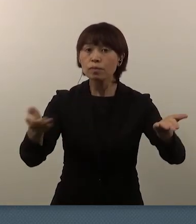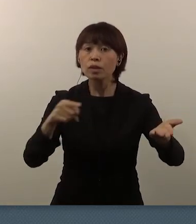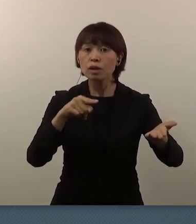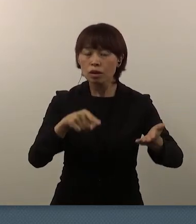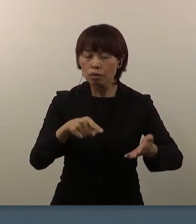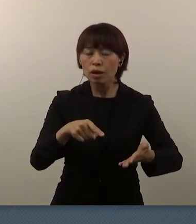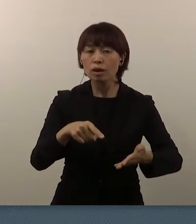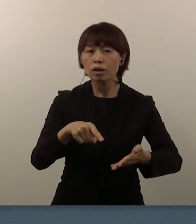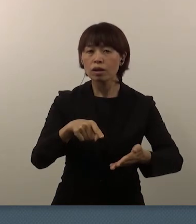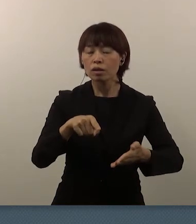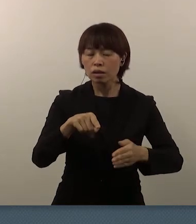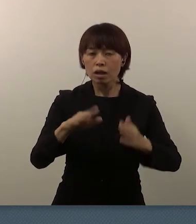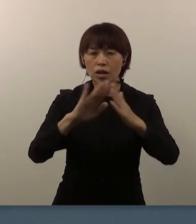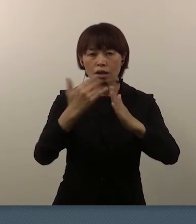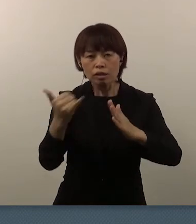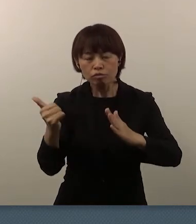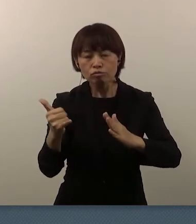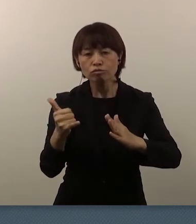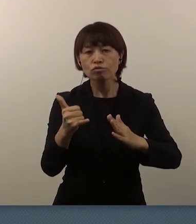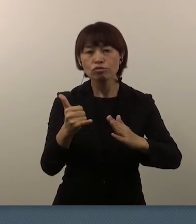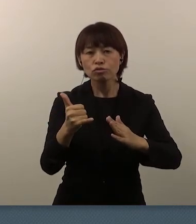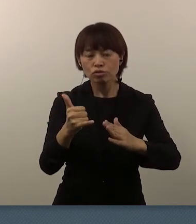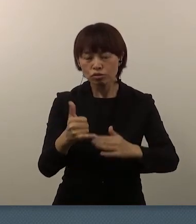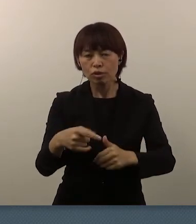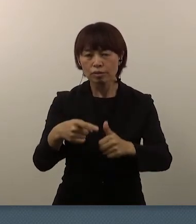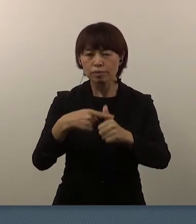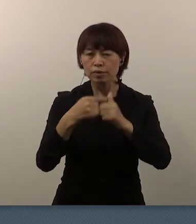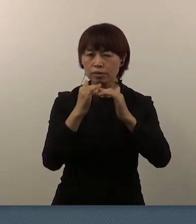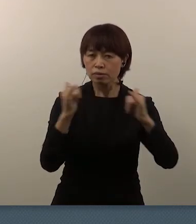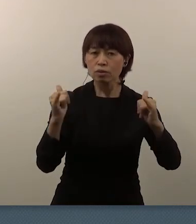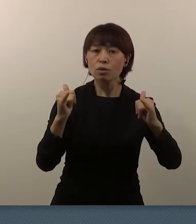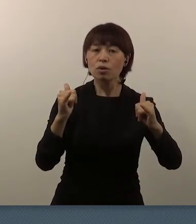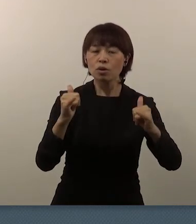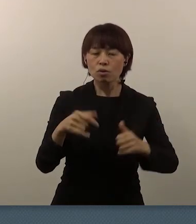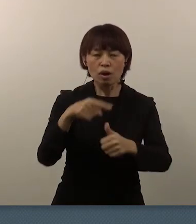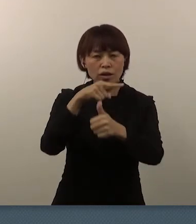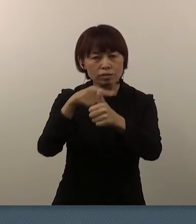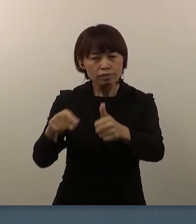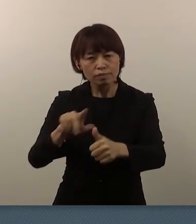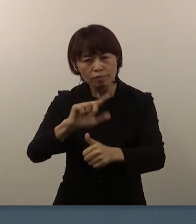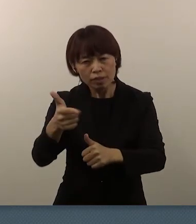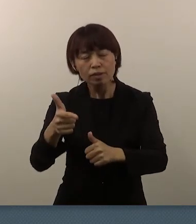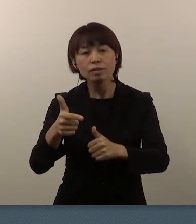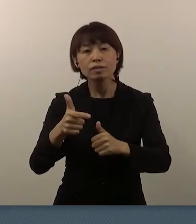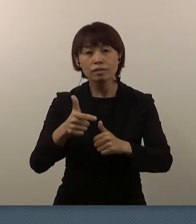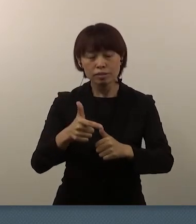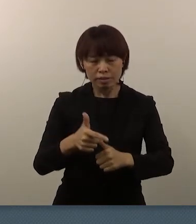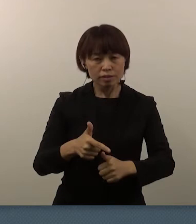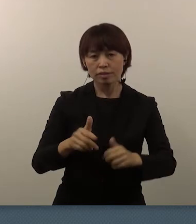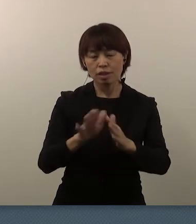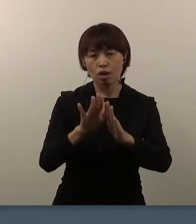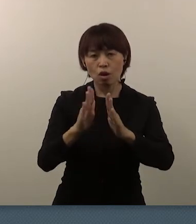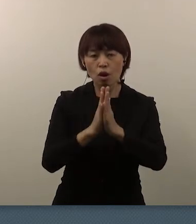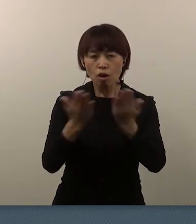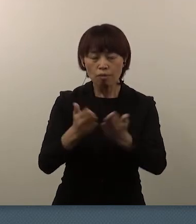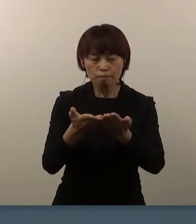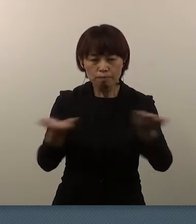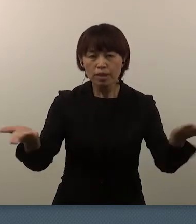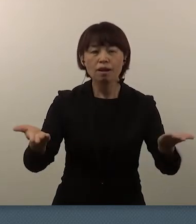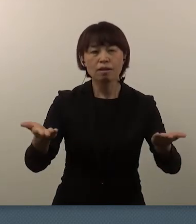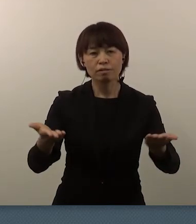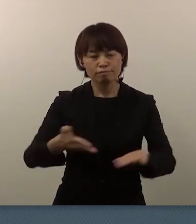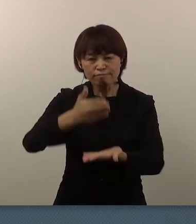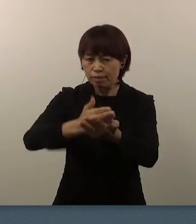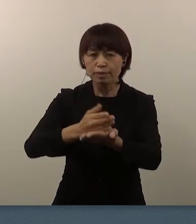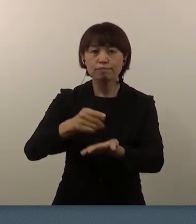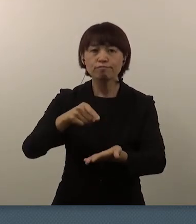と遺族の方々を傷つけることにつながるのではないかという声もあって、出版と差し止めを求める動きもあります。でこういった